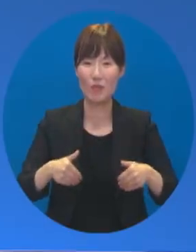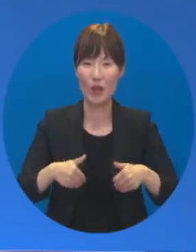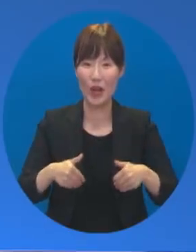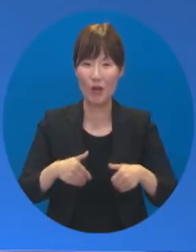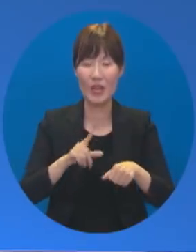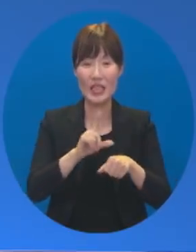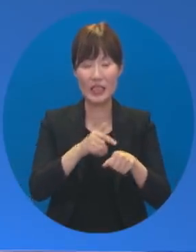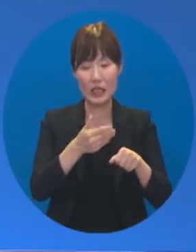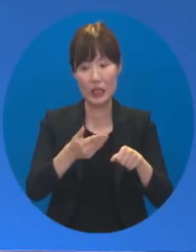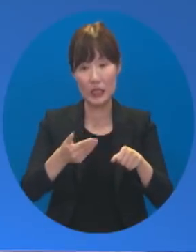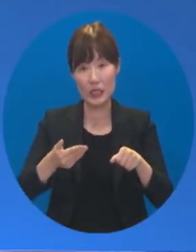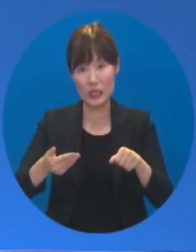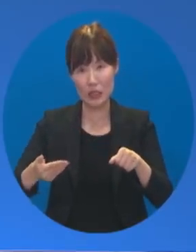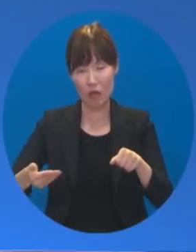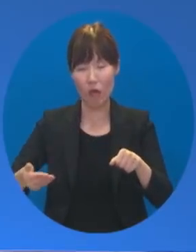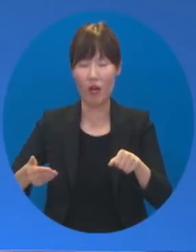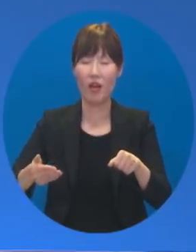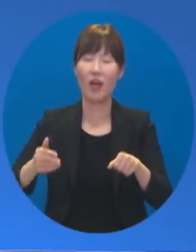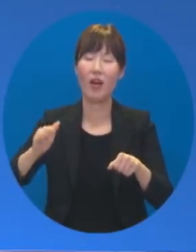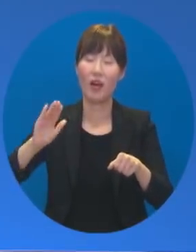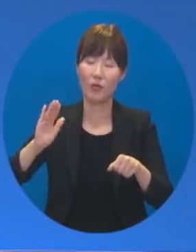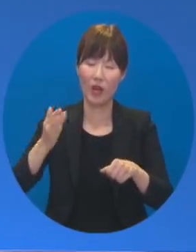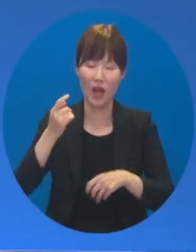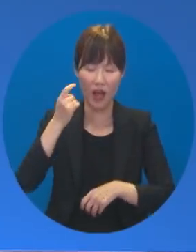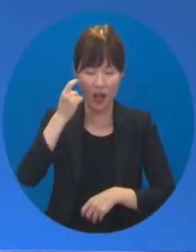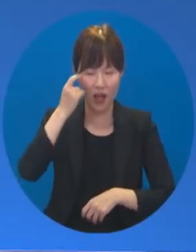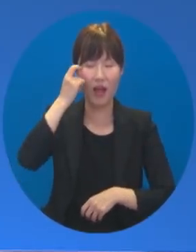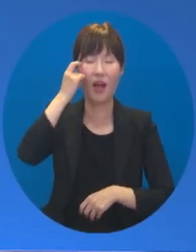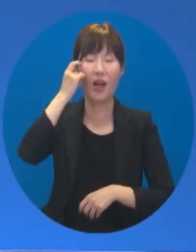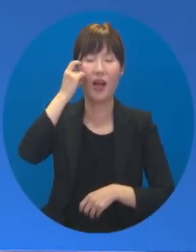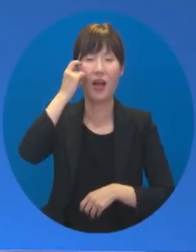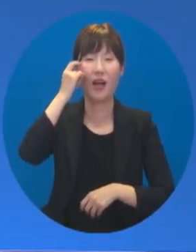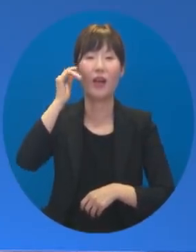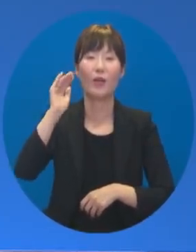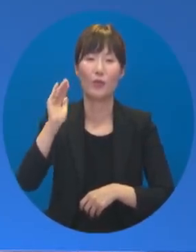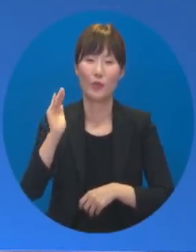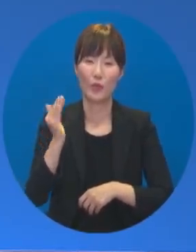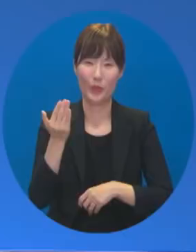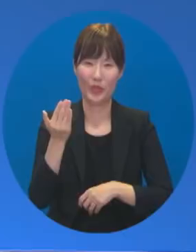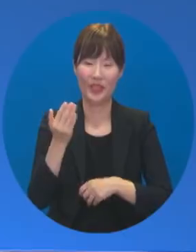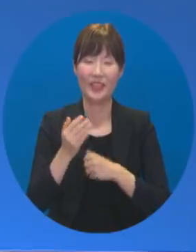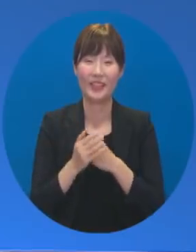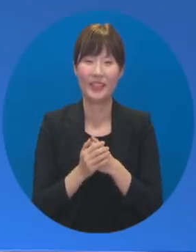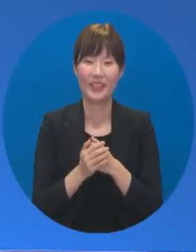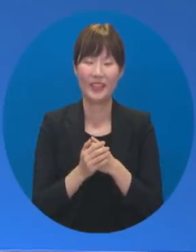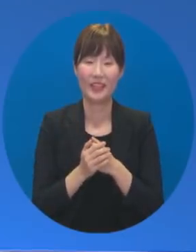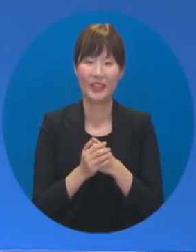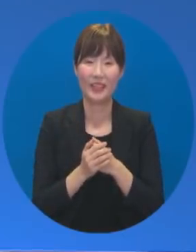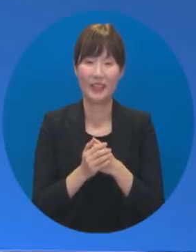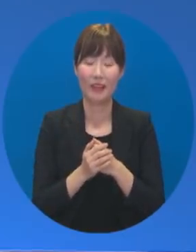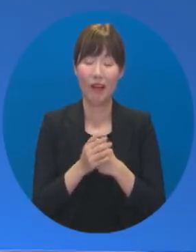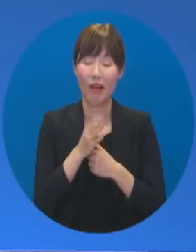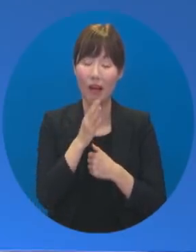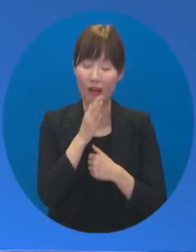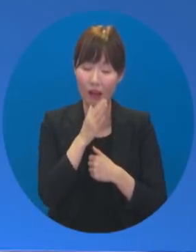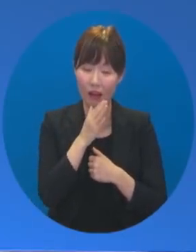시간이 흘러야 아 이런 것이구나 이것이 하나님의 뜻이었구나 라는 것을 그제서야